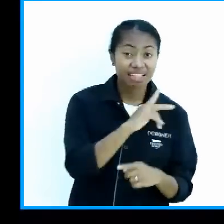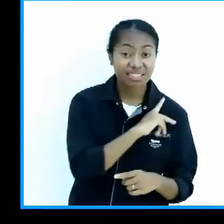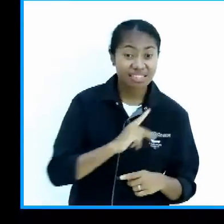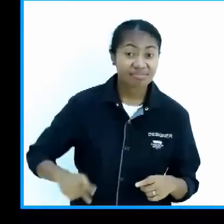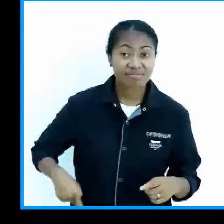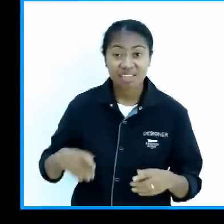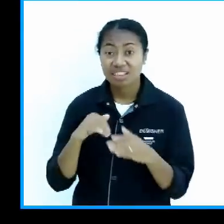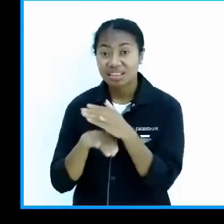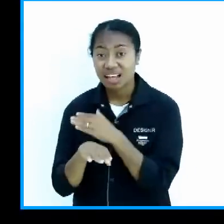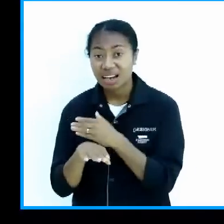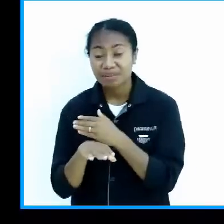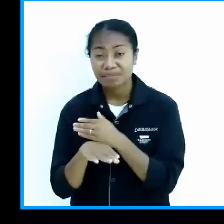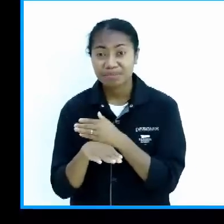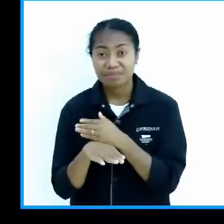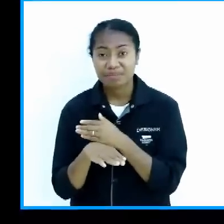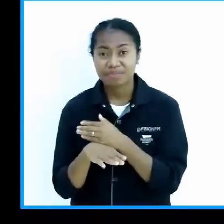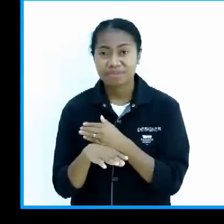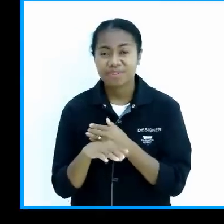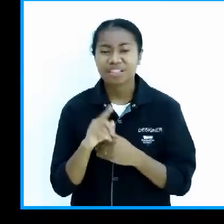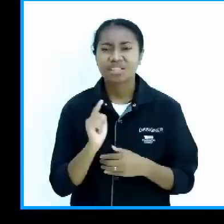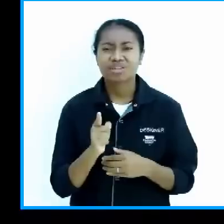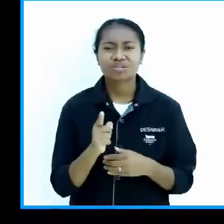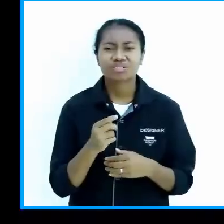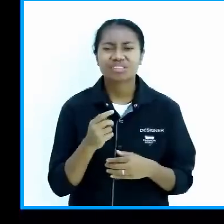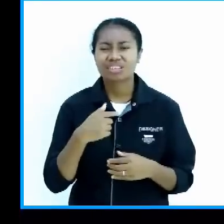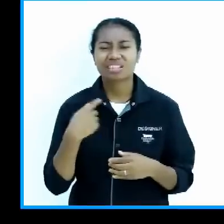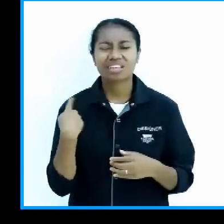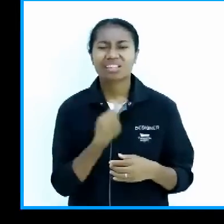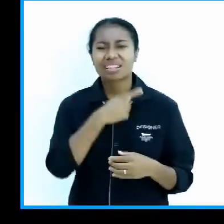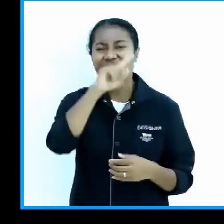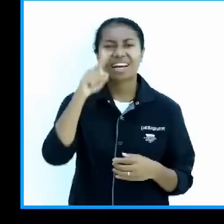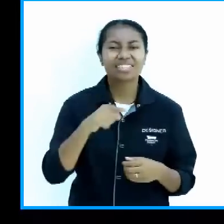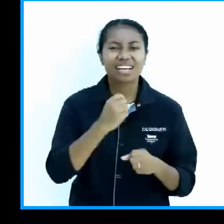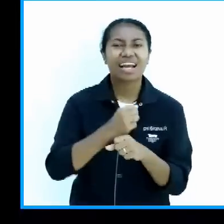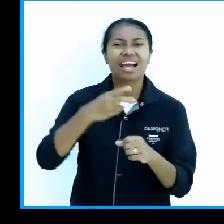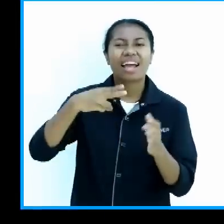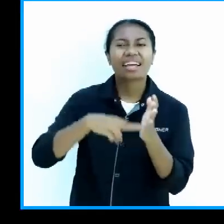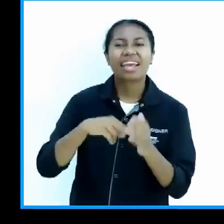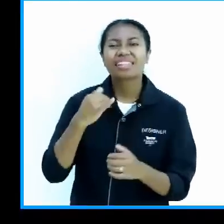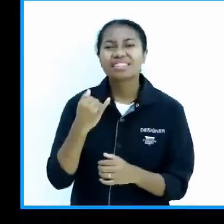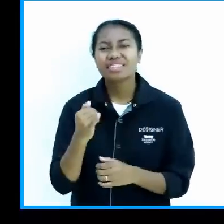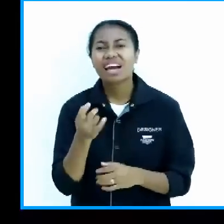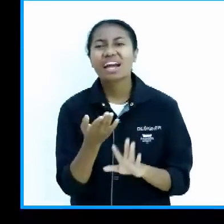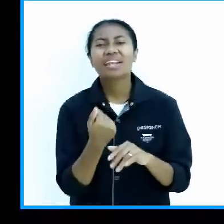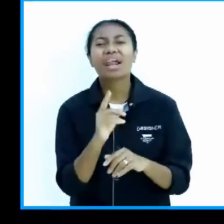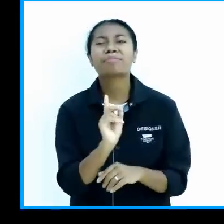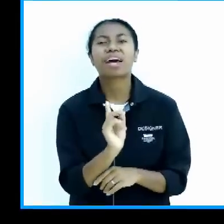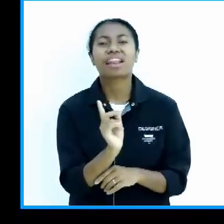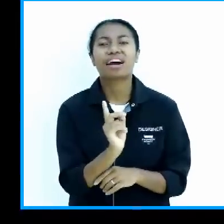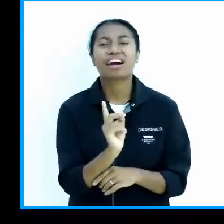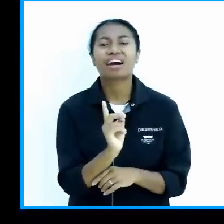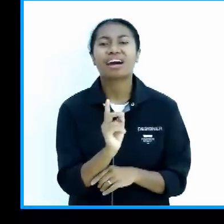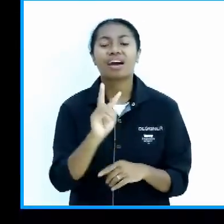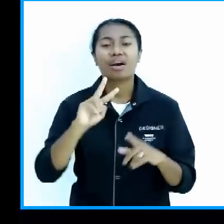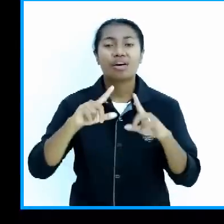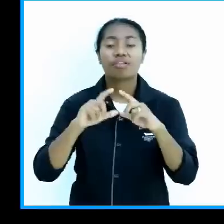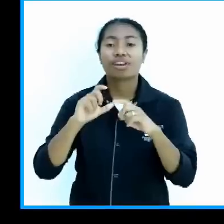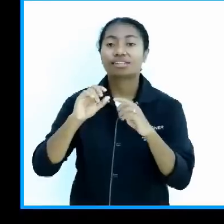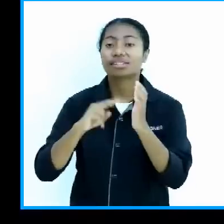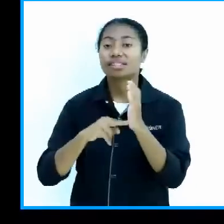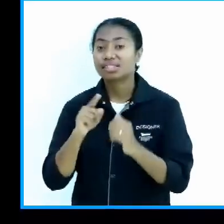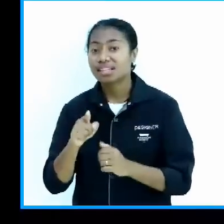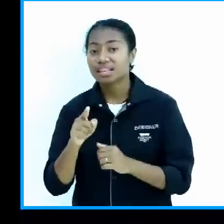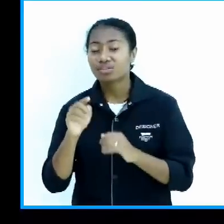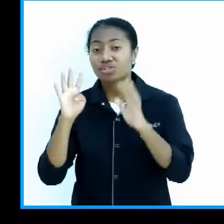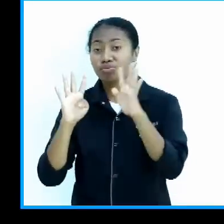kita pertama tanya ke mereka, gennya dari mana? Tadi saya kasih tunjuk ada 90 vaksin di dunia. Nah, vaksinnya itu 90 beda-beda